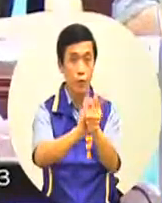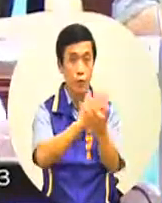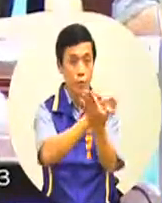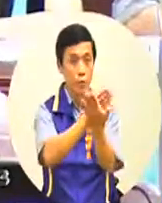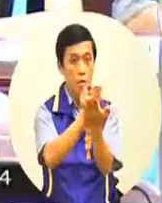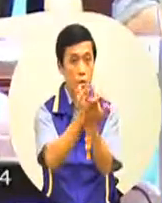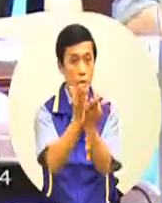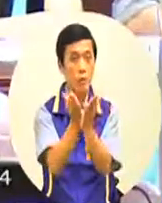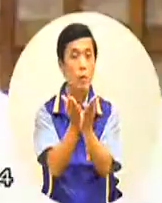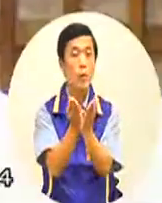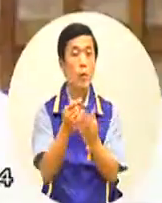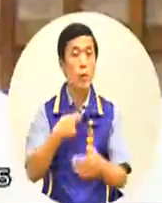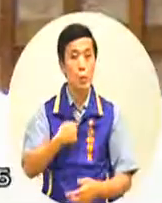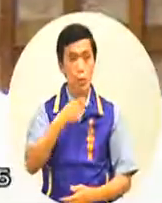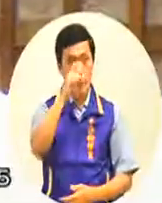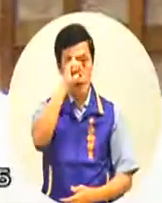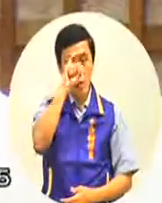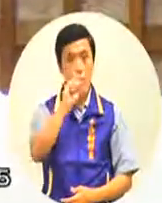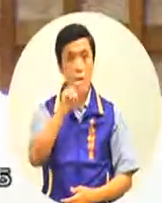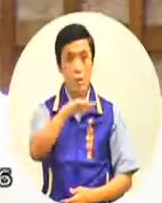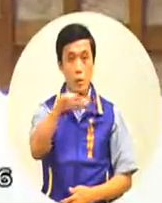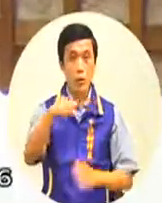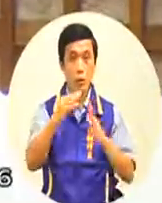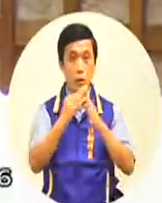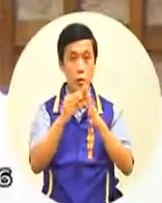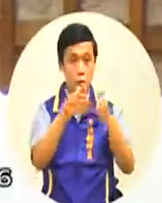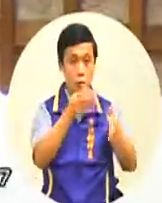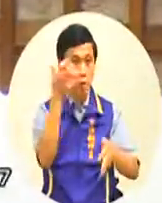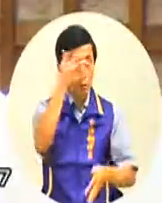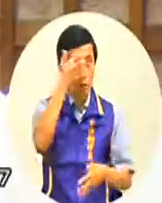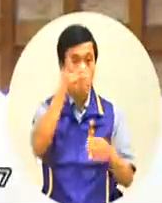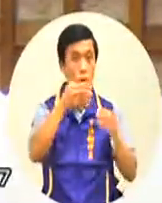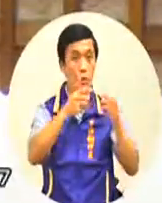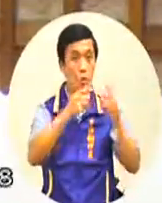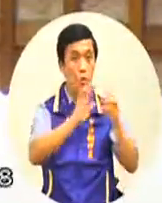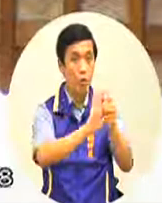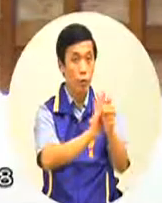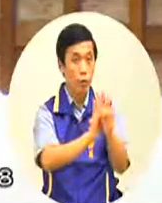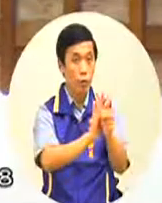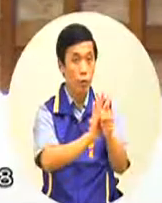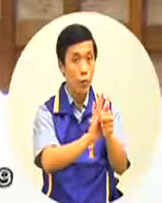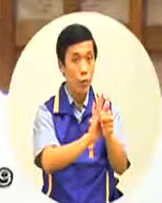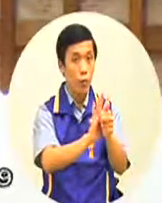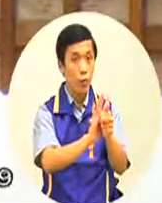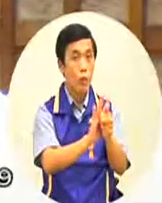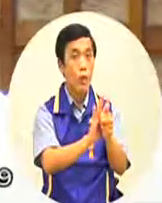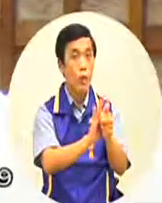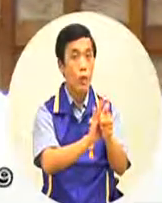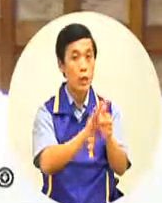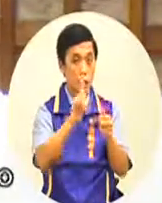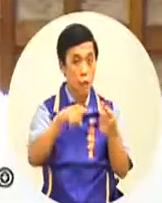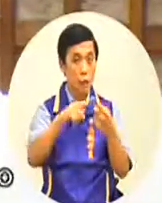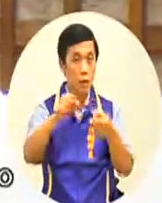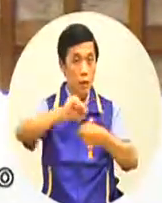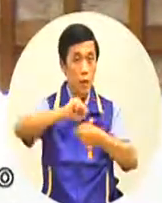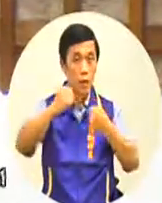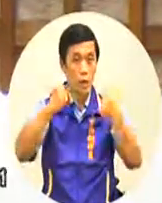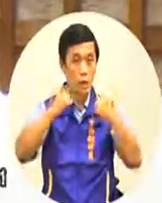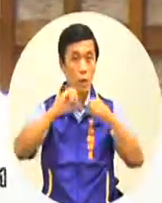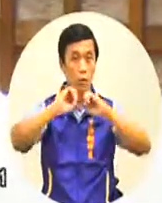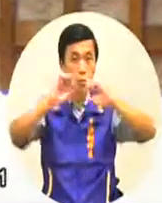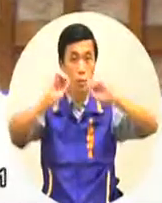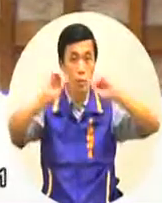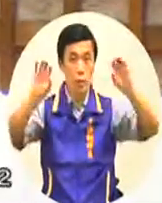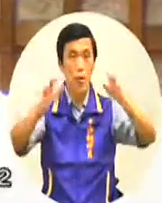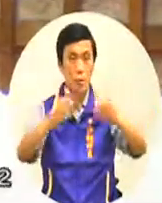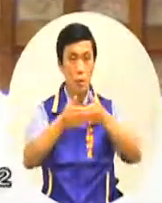是希望咱社会局对老人的服务啊，会当加强宣导，让一